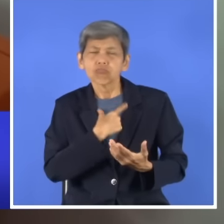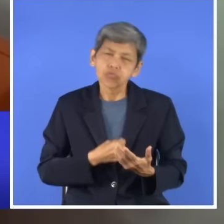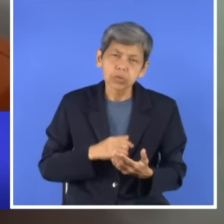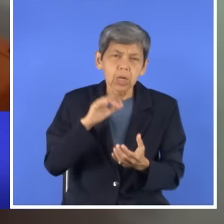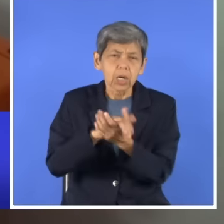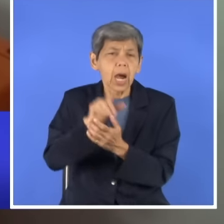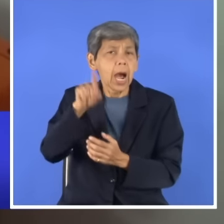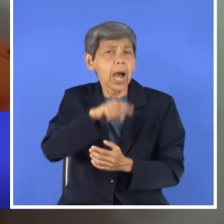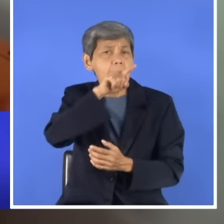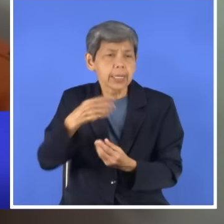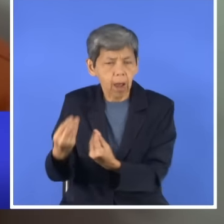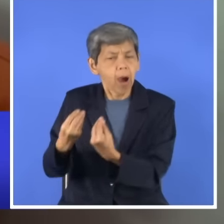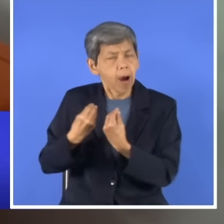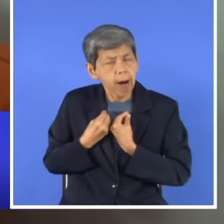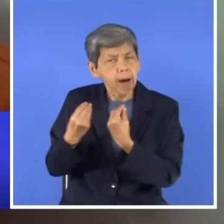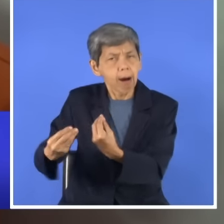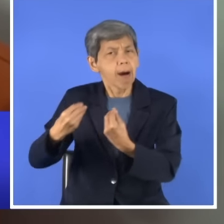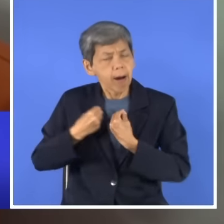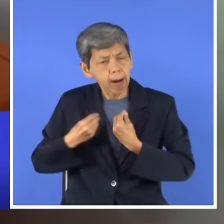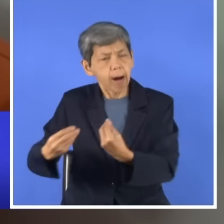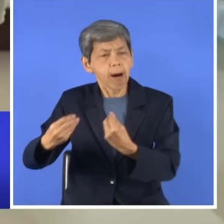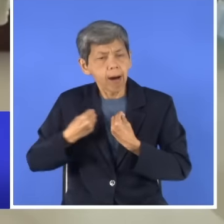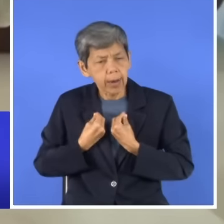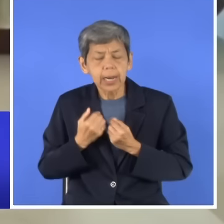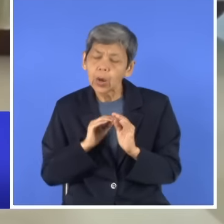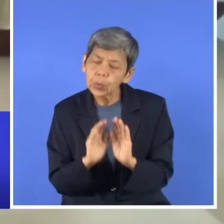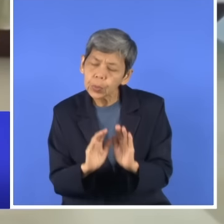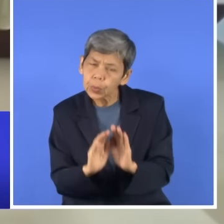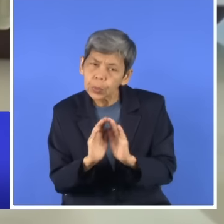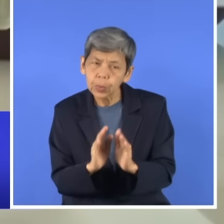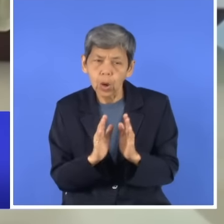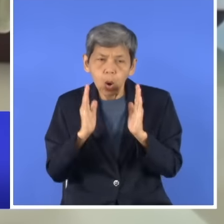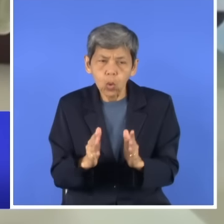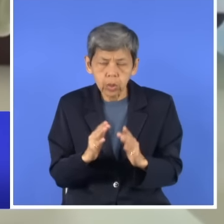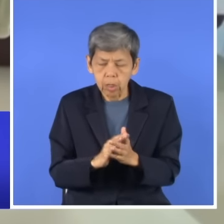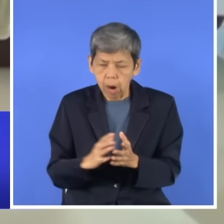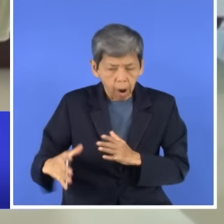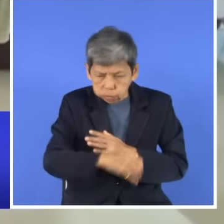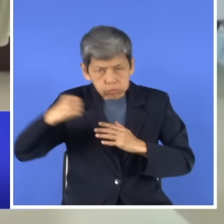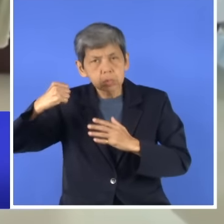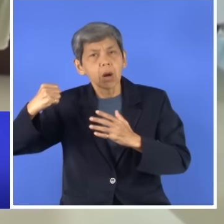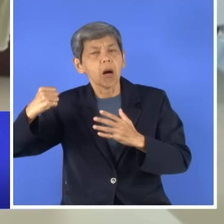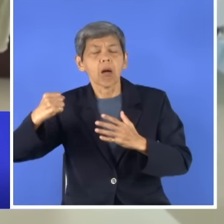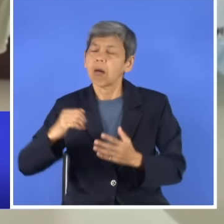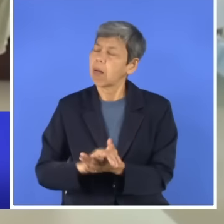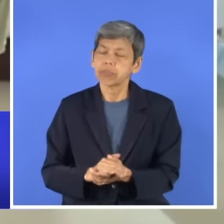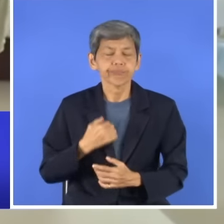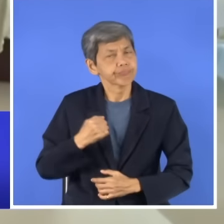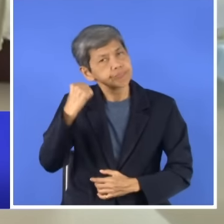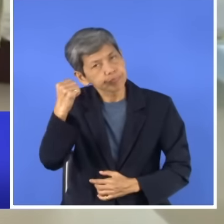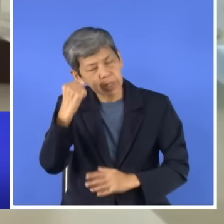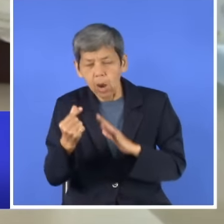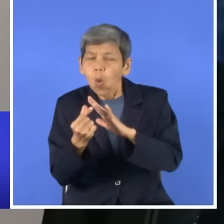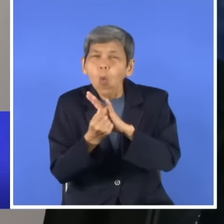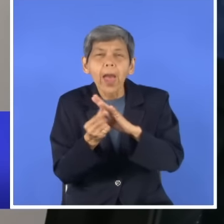าวอังกฤษเนี่ยเขาซื้อให้เขามอบให้เขาเก็บเอาไว้คนร้ายก็มากวาดไปหมดเลยเสียดายที่สุดคือแหว